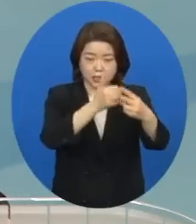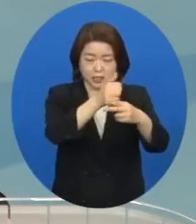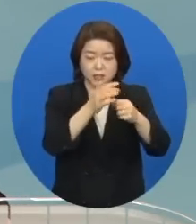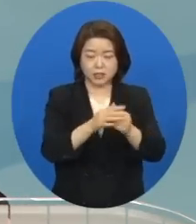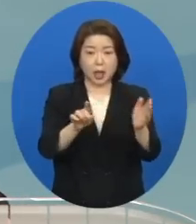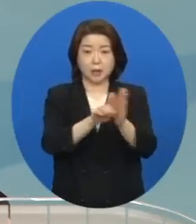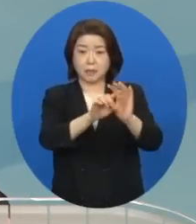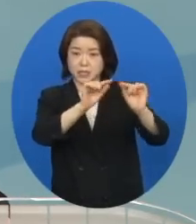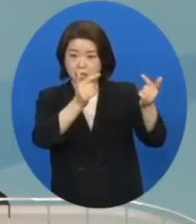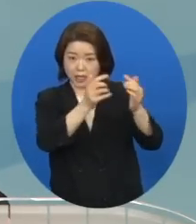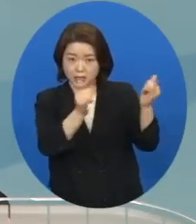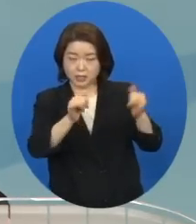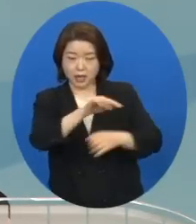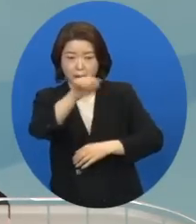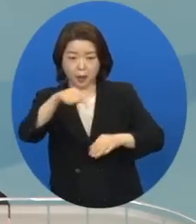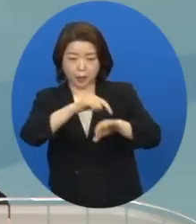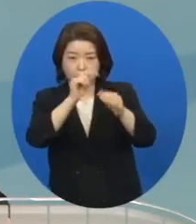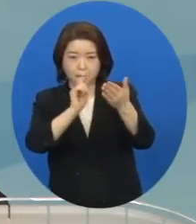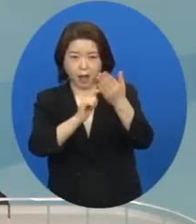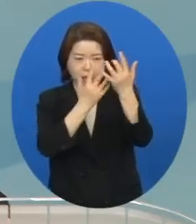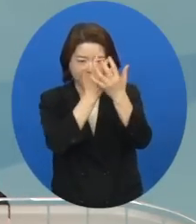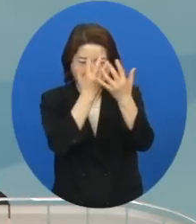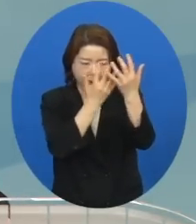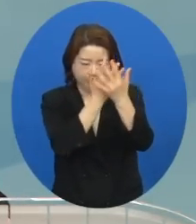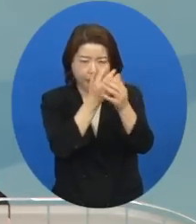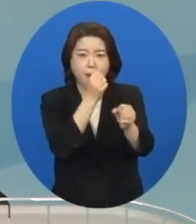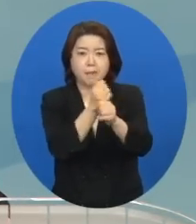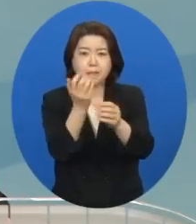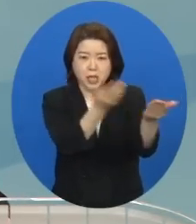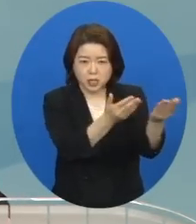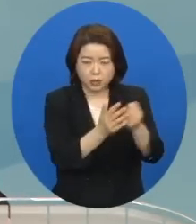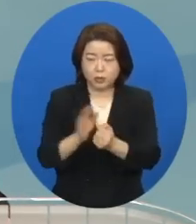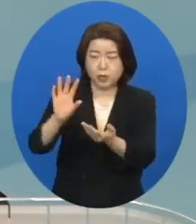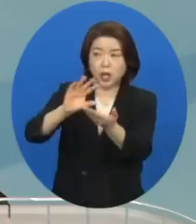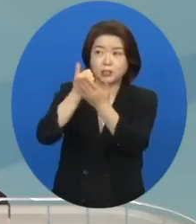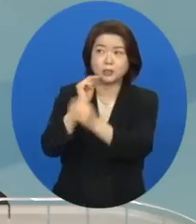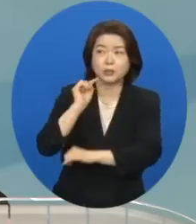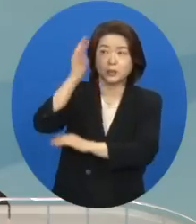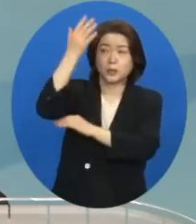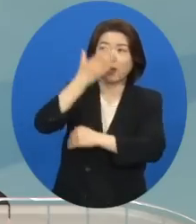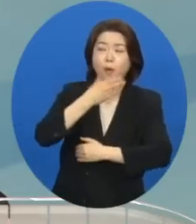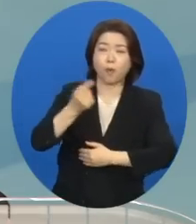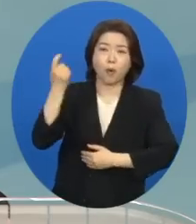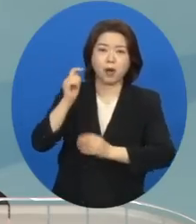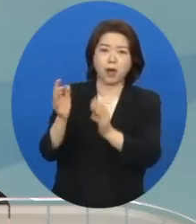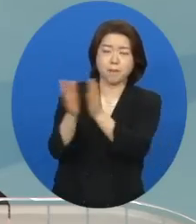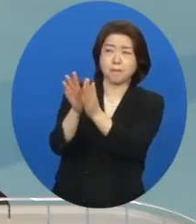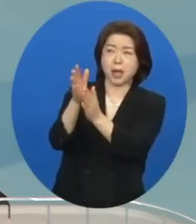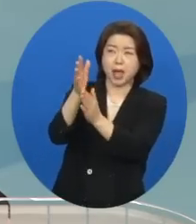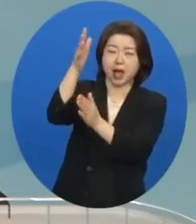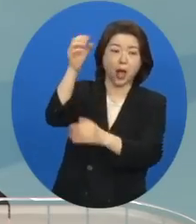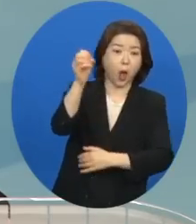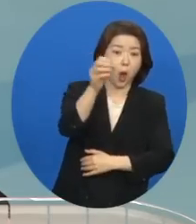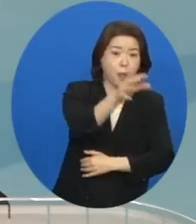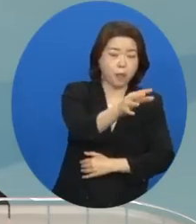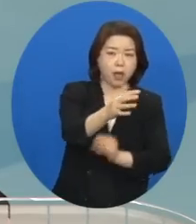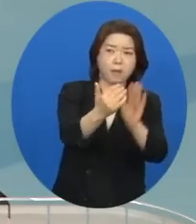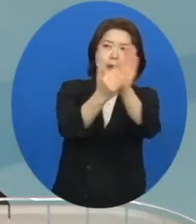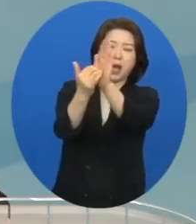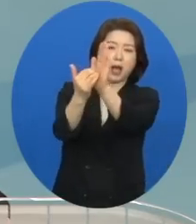믿지 아니하는 자들의 마음을 혼미하게 하여 그리스도의 영광의 복음의 광채가 비추지 못하게